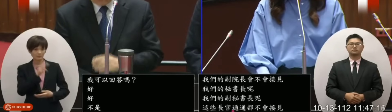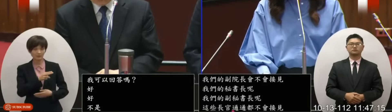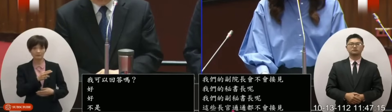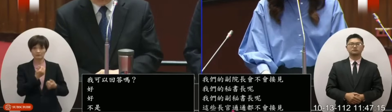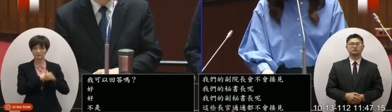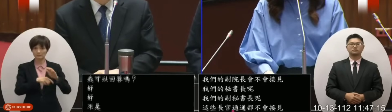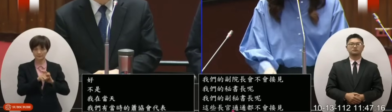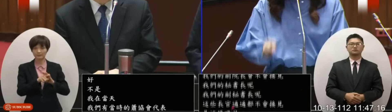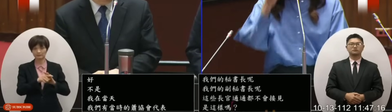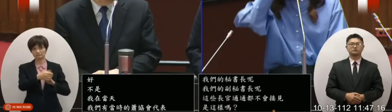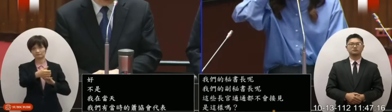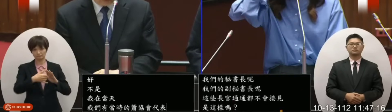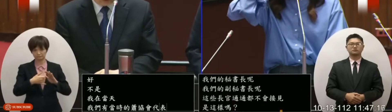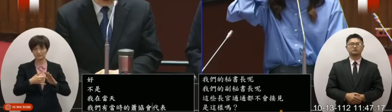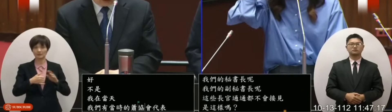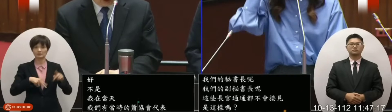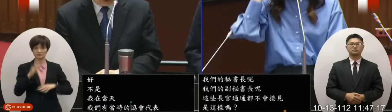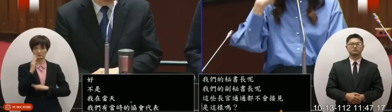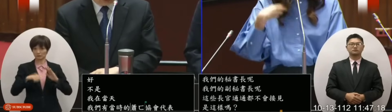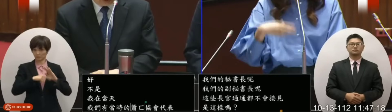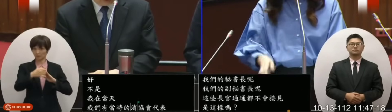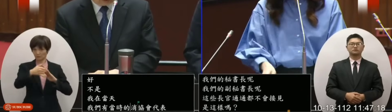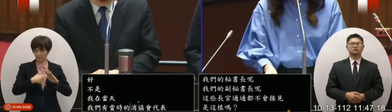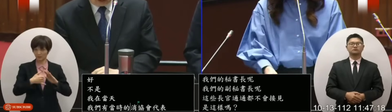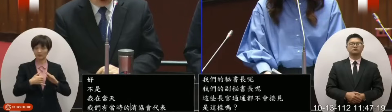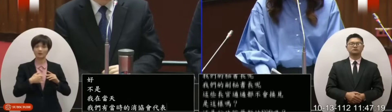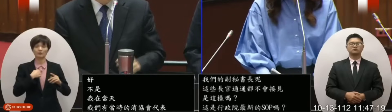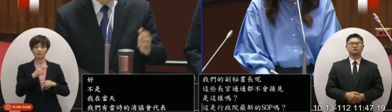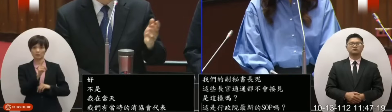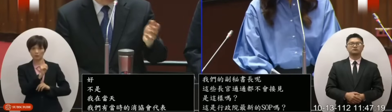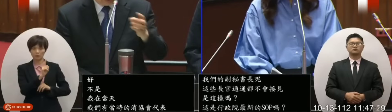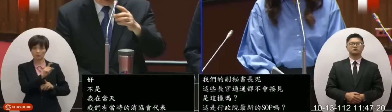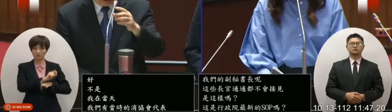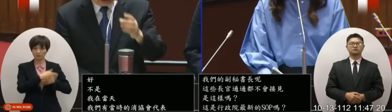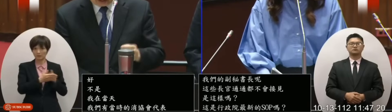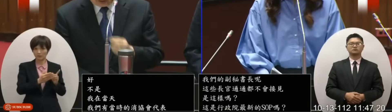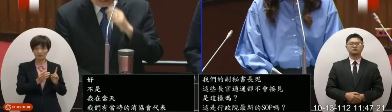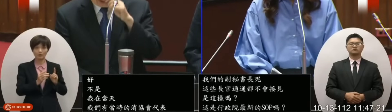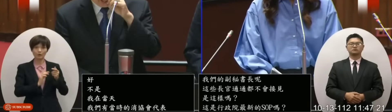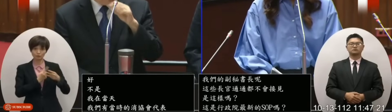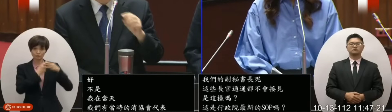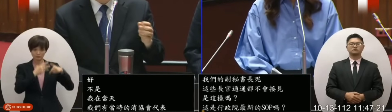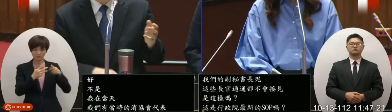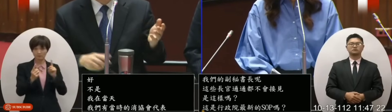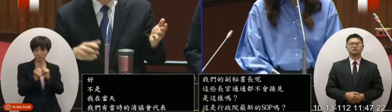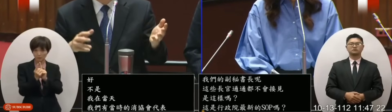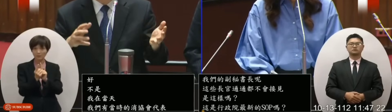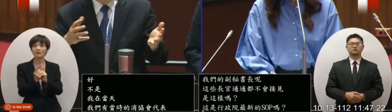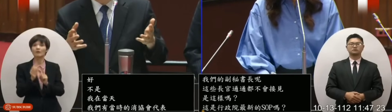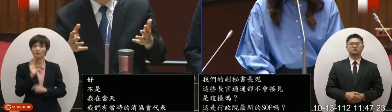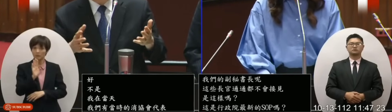入到我们行政院，跟我们消防办的主任呢，有接见，有讨论。当时呢，也已经有安排这一